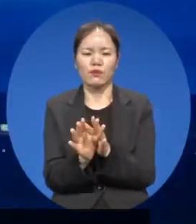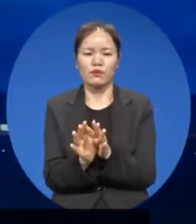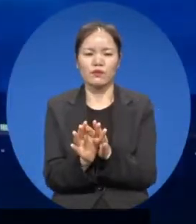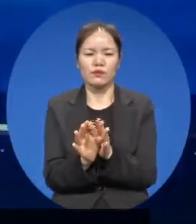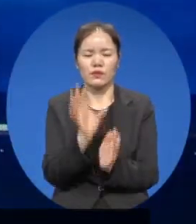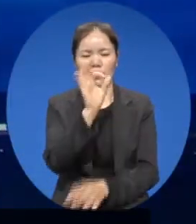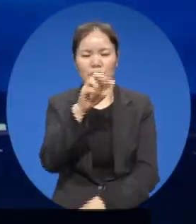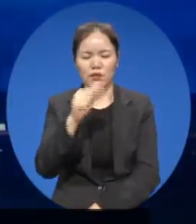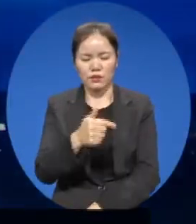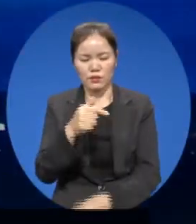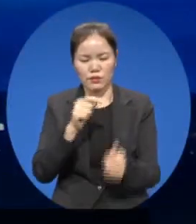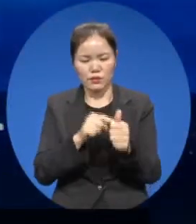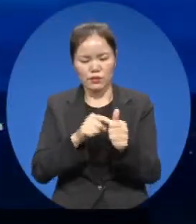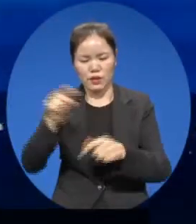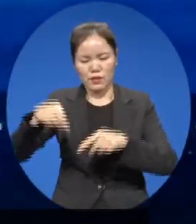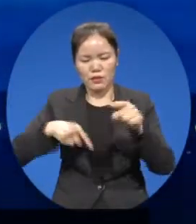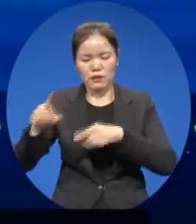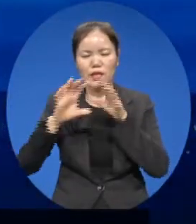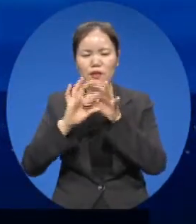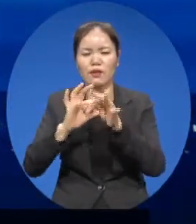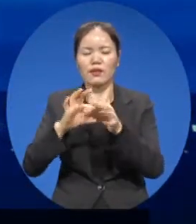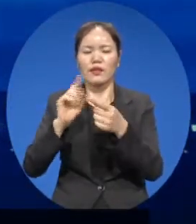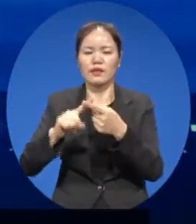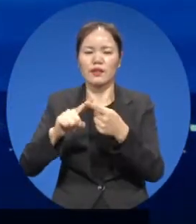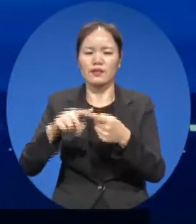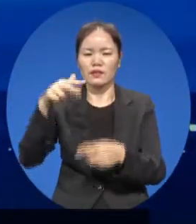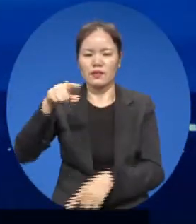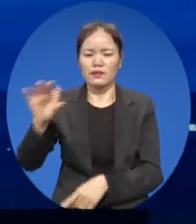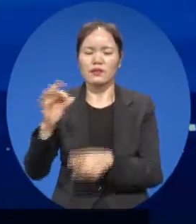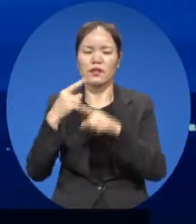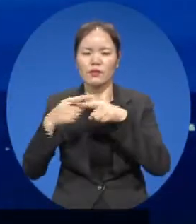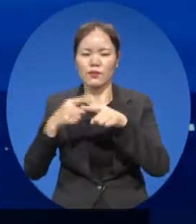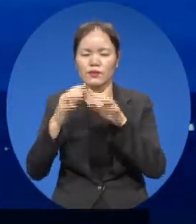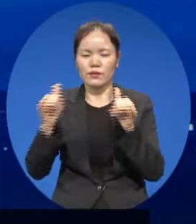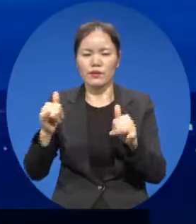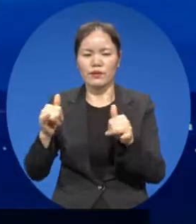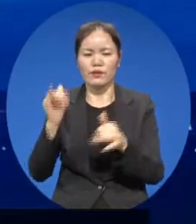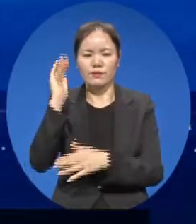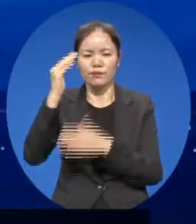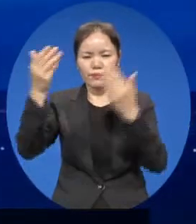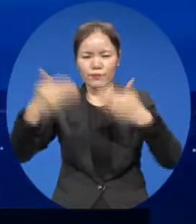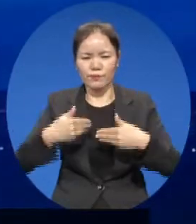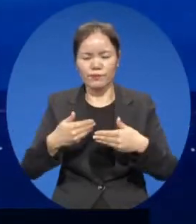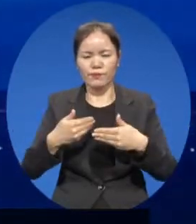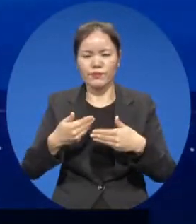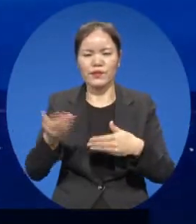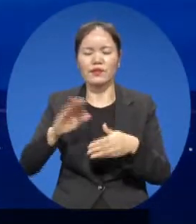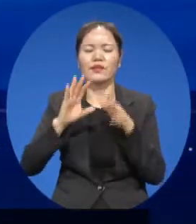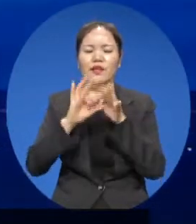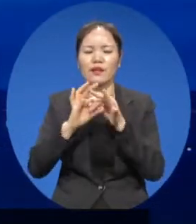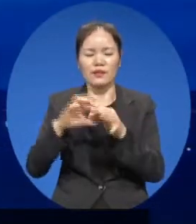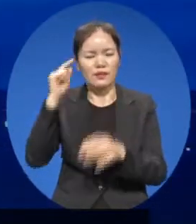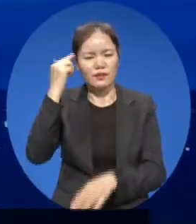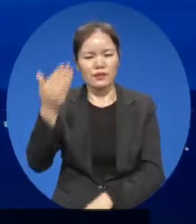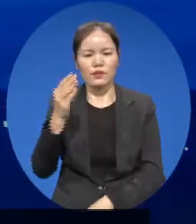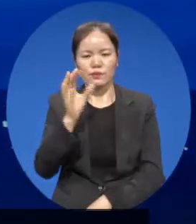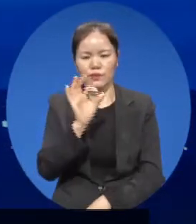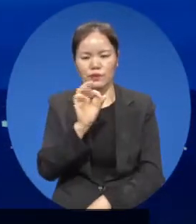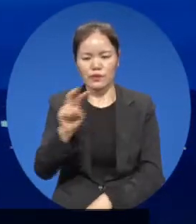정치 와의 관계에 대해서 지금 자기 창평동 밖에서 지적을 해주셨는데요 관련 질문이 될 것 같습니다 지금 야권에서는